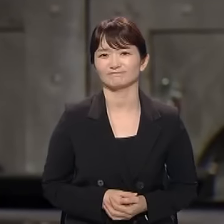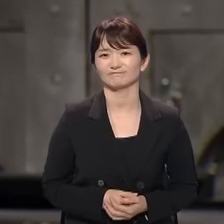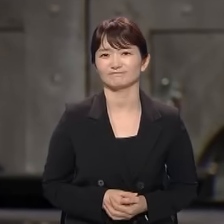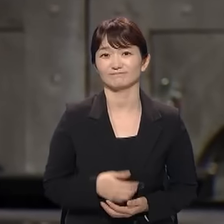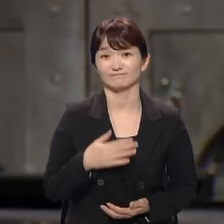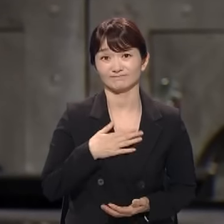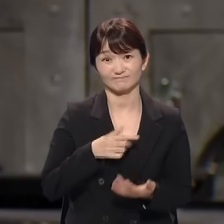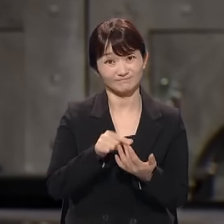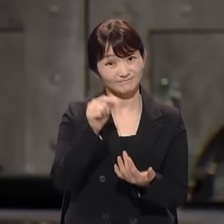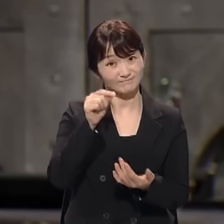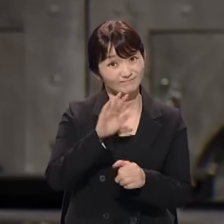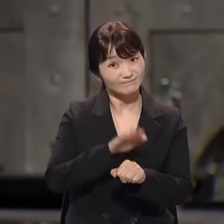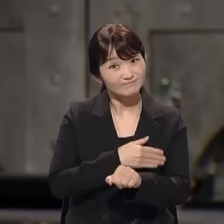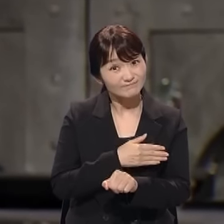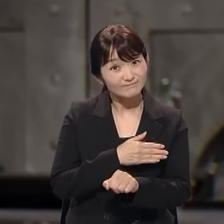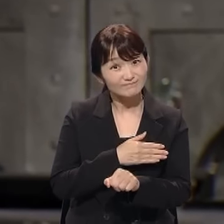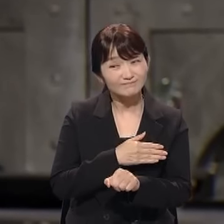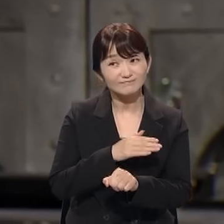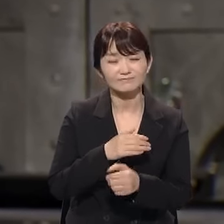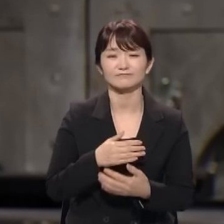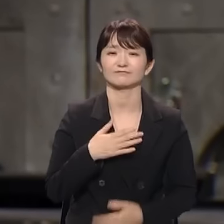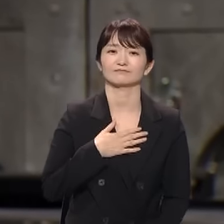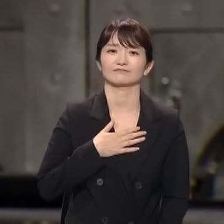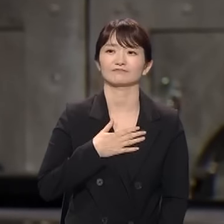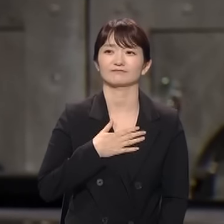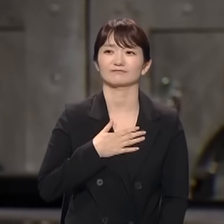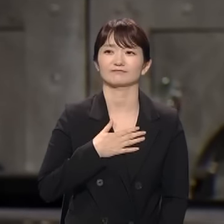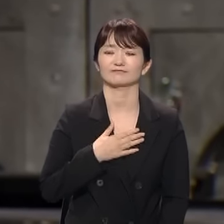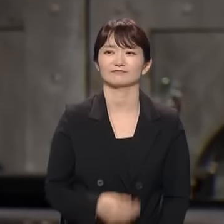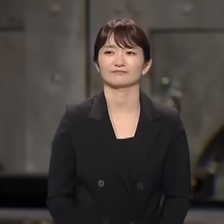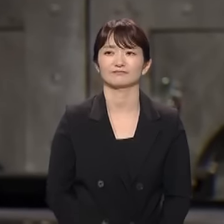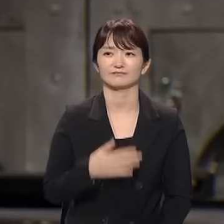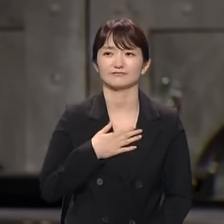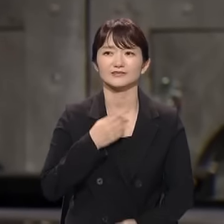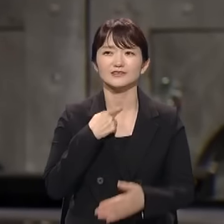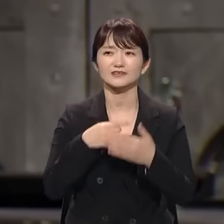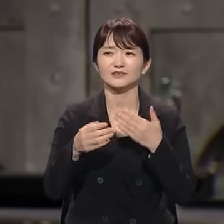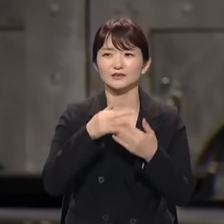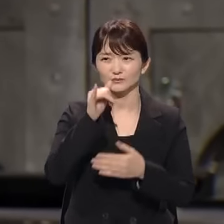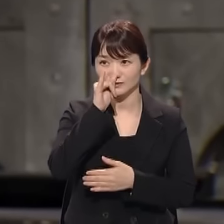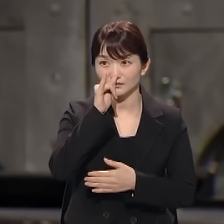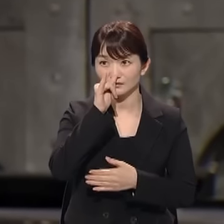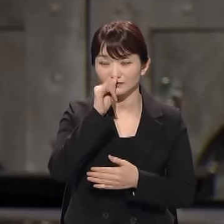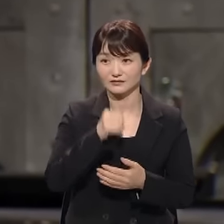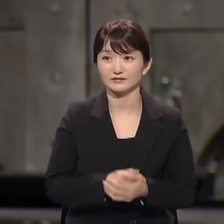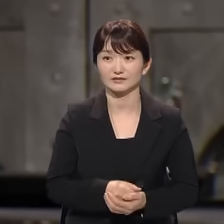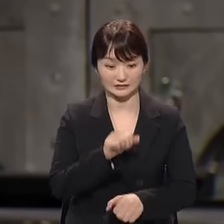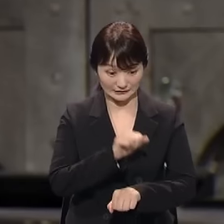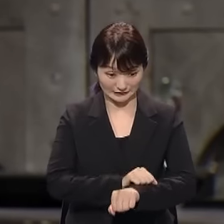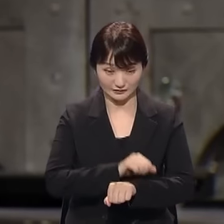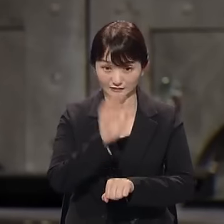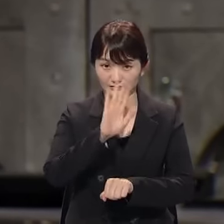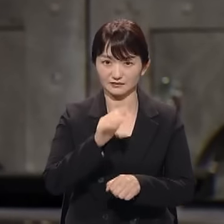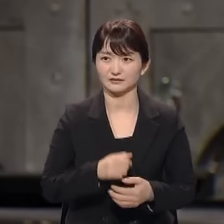무리한 선택을 한 걸까요? 맞습니다. 저는 사실은 제 경험이 있었기 때문에 이 선택을 진짜? 잘했다는 건